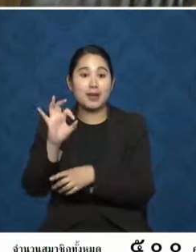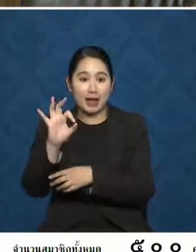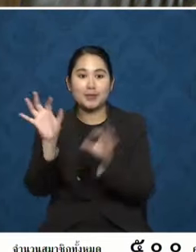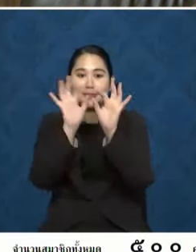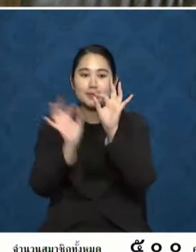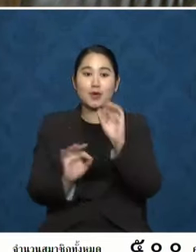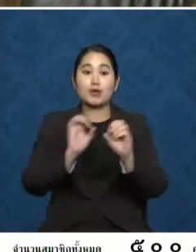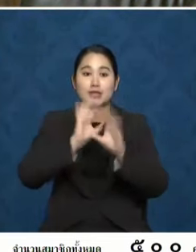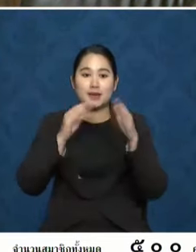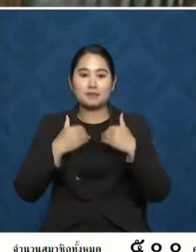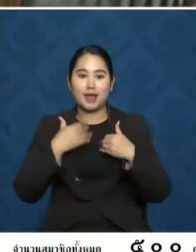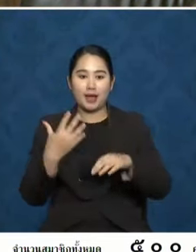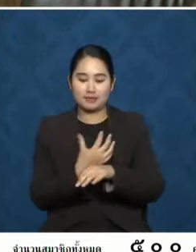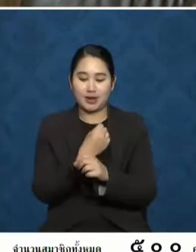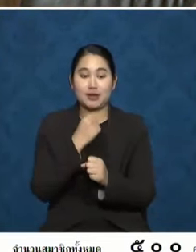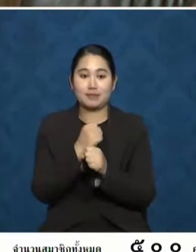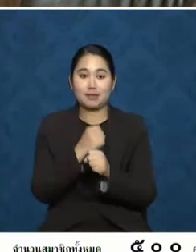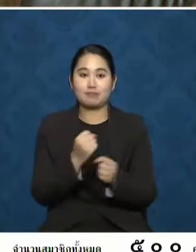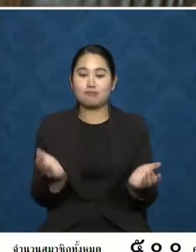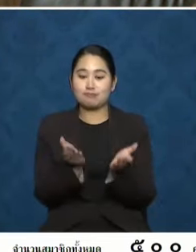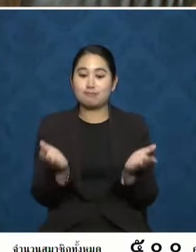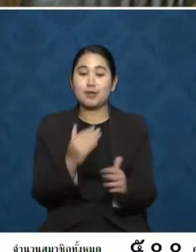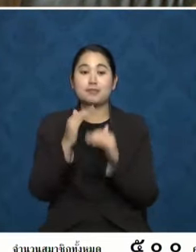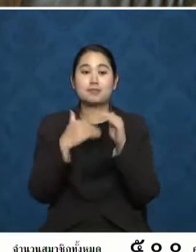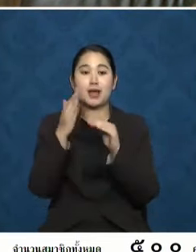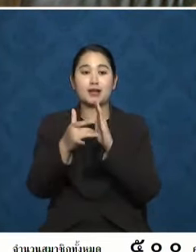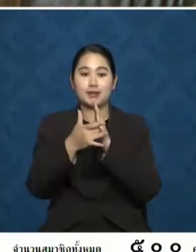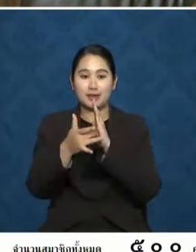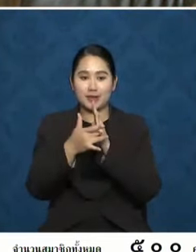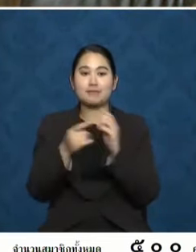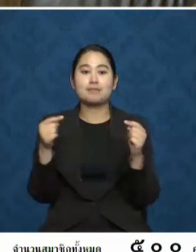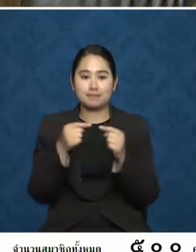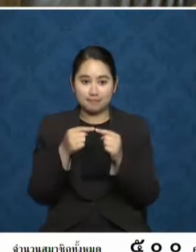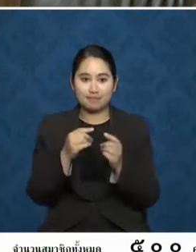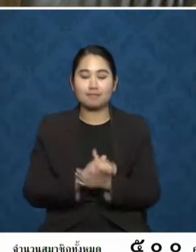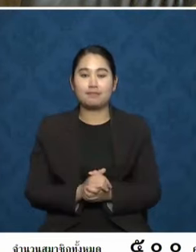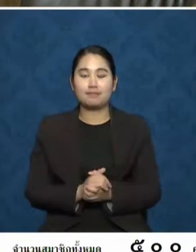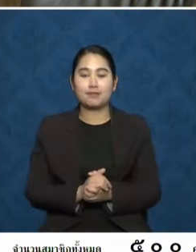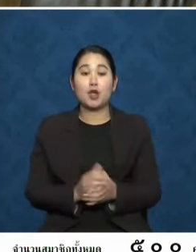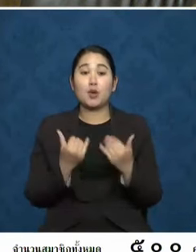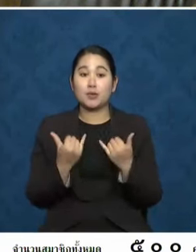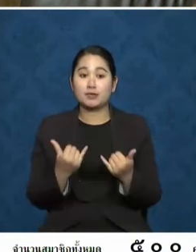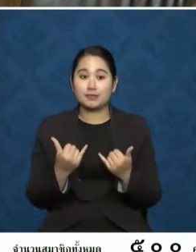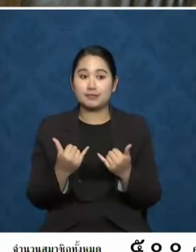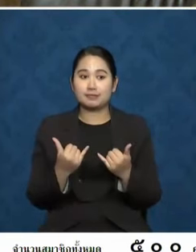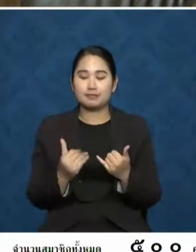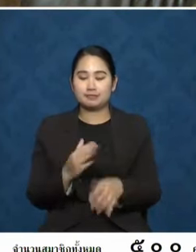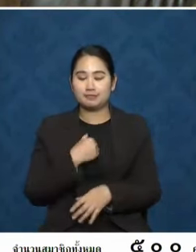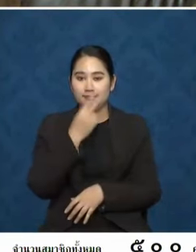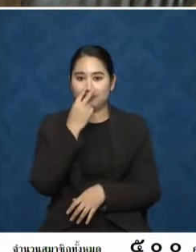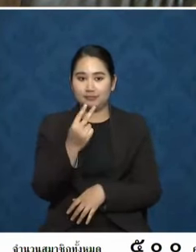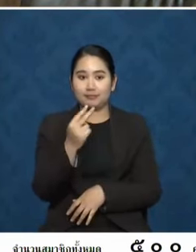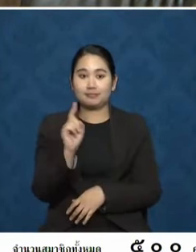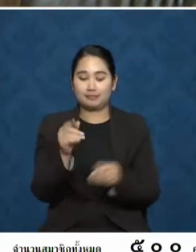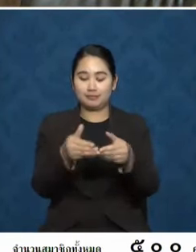ีนวชัดว่ามีอํานาหนาที่ในการส่งเสรมการพัฒนาเต็โโยีที่เหะสมครัแล้วัี้ผมเห็นตัว